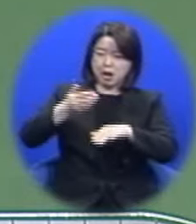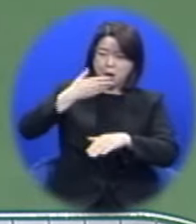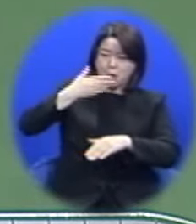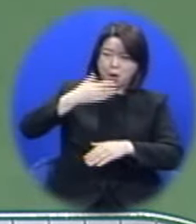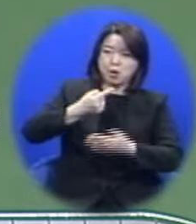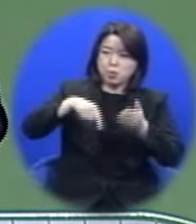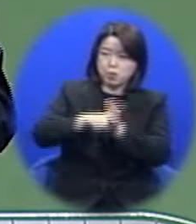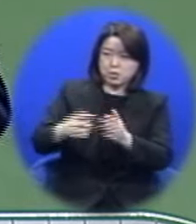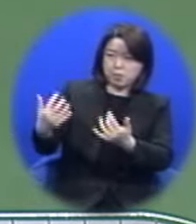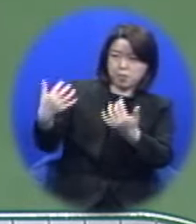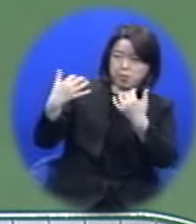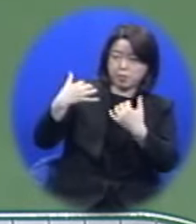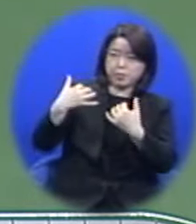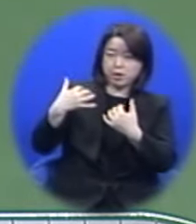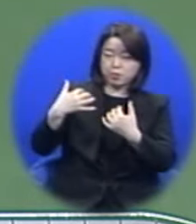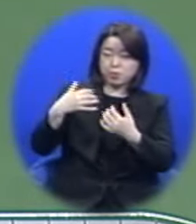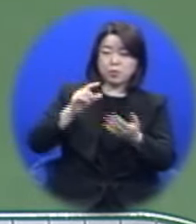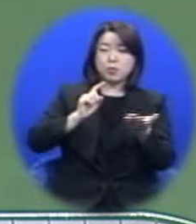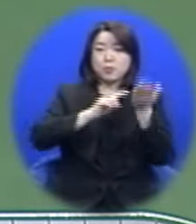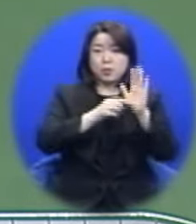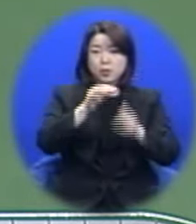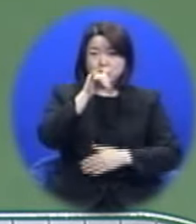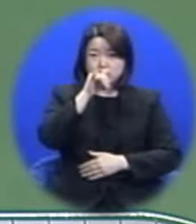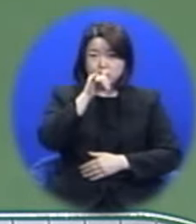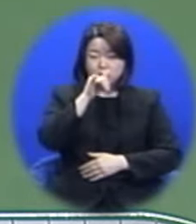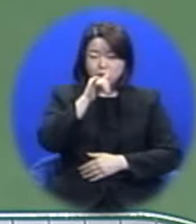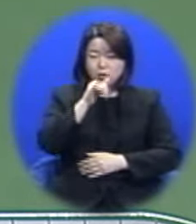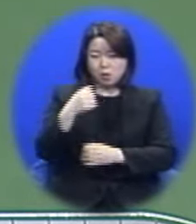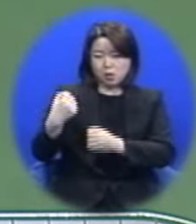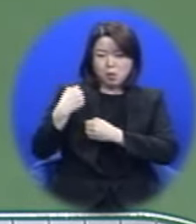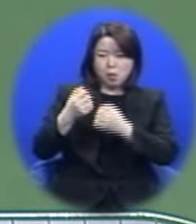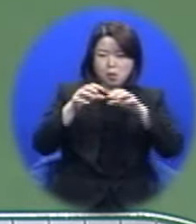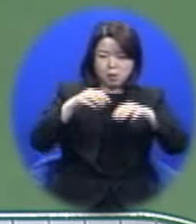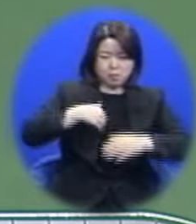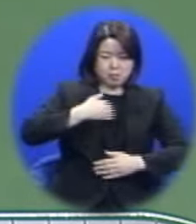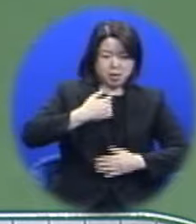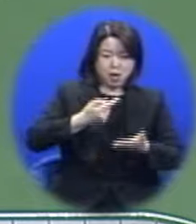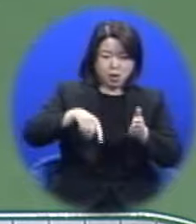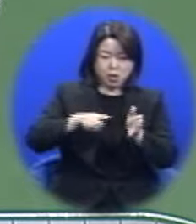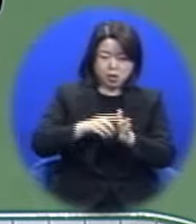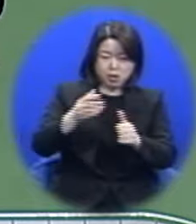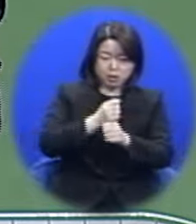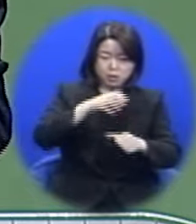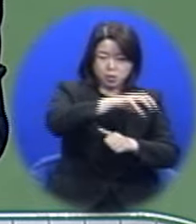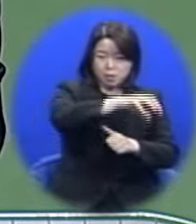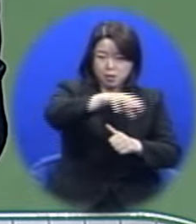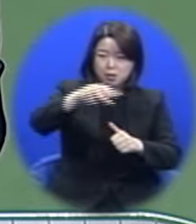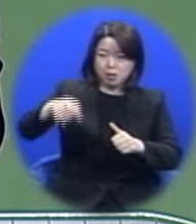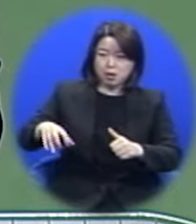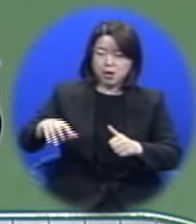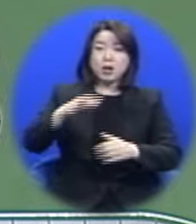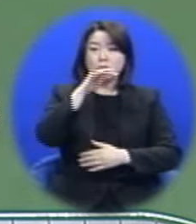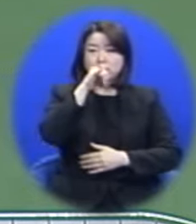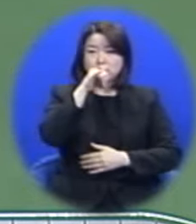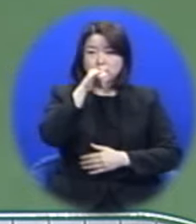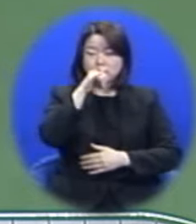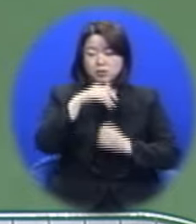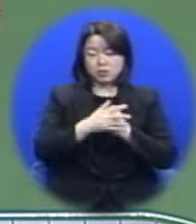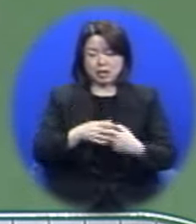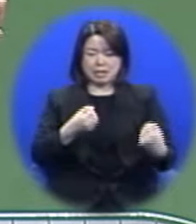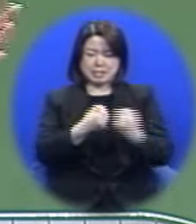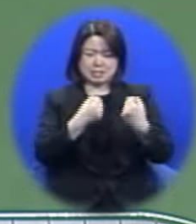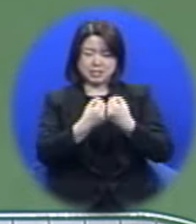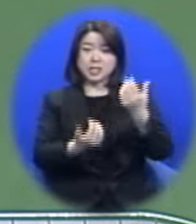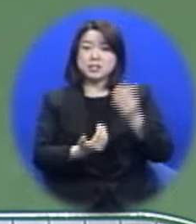표현을 했습니다. 군대가 자기를 향하여 진을 쳤다고 말합니다. 전쟁이 지금 일어났습니다. 사람들이